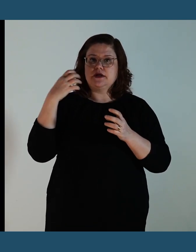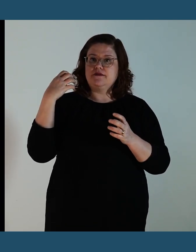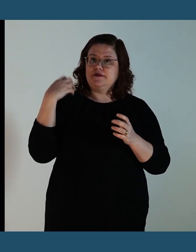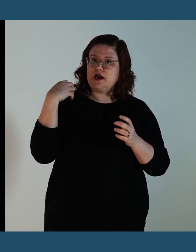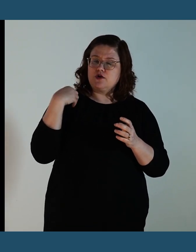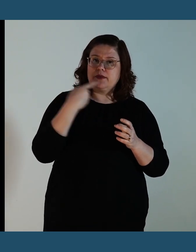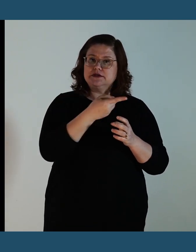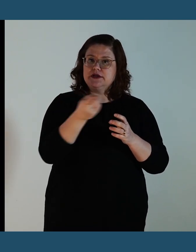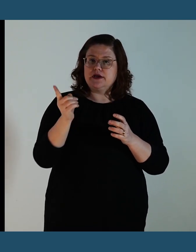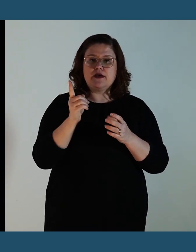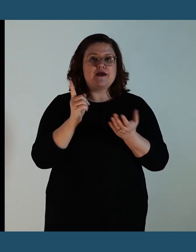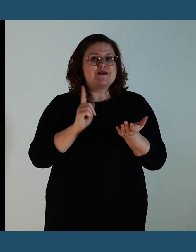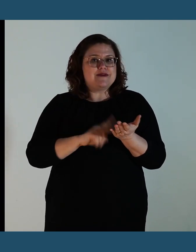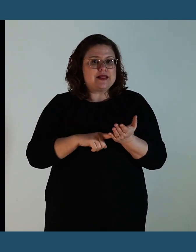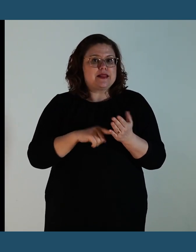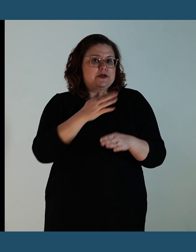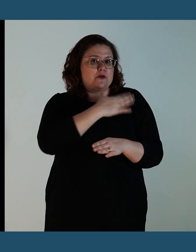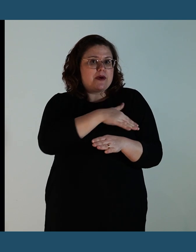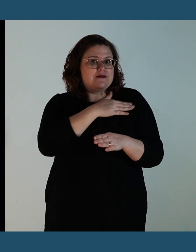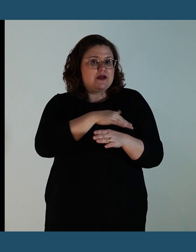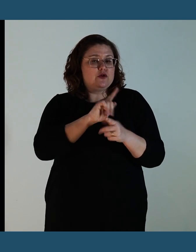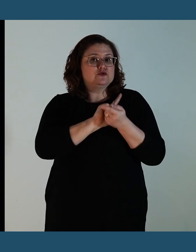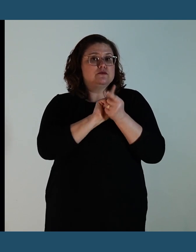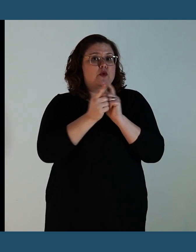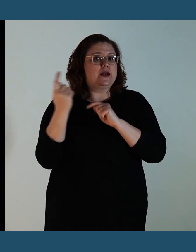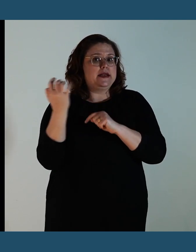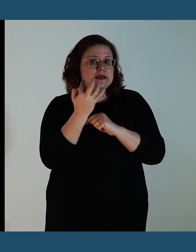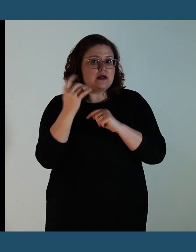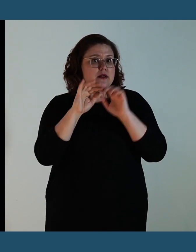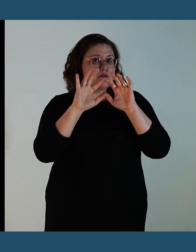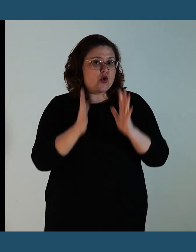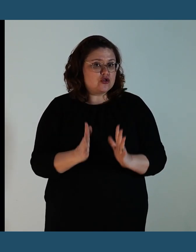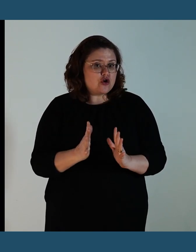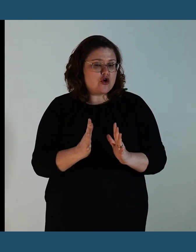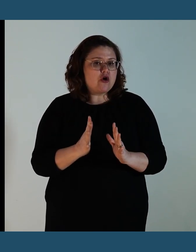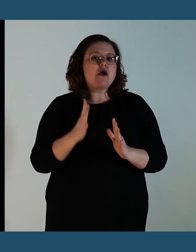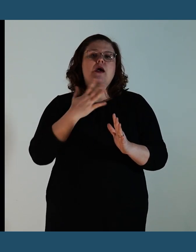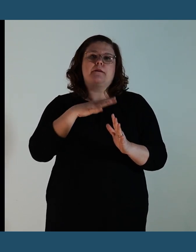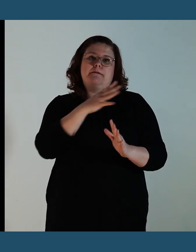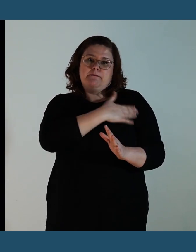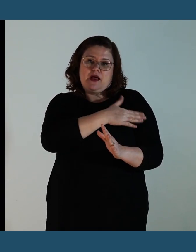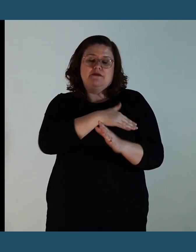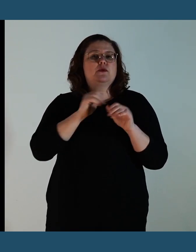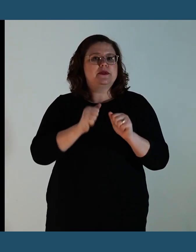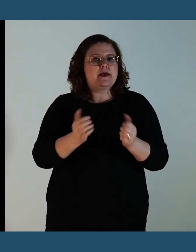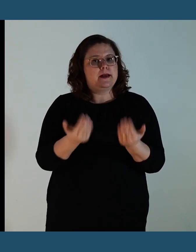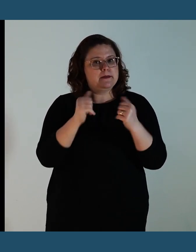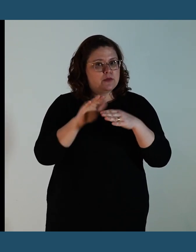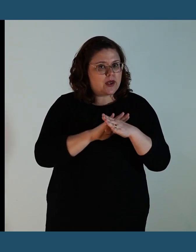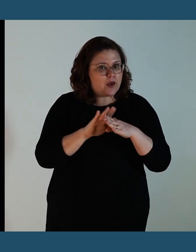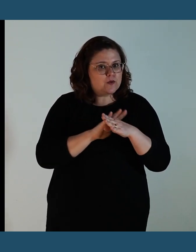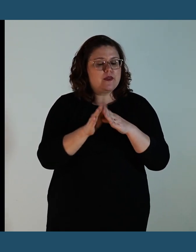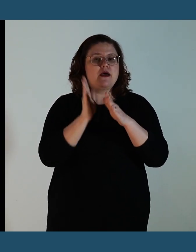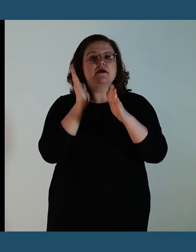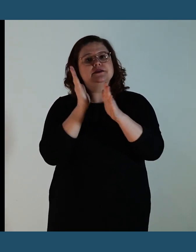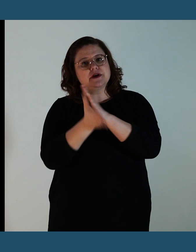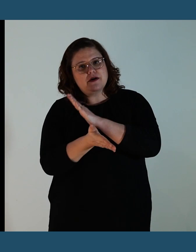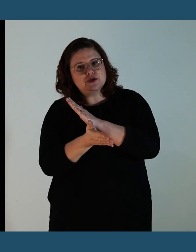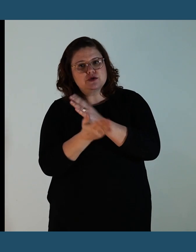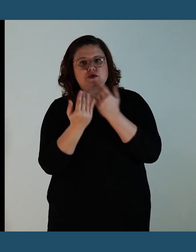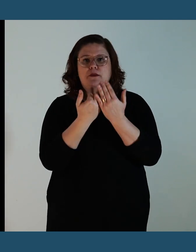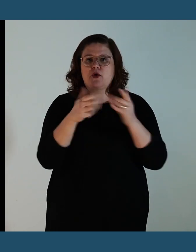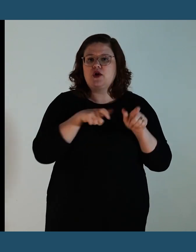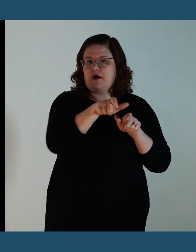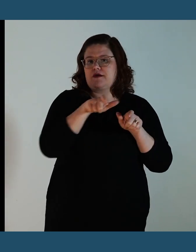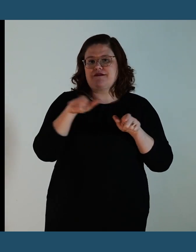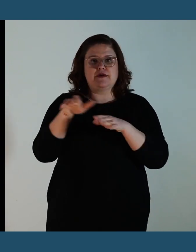ja välttämättömyyspalveluita digitalisoitaessa turvataan palveluiden helppokäyttöisyys, saavutettavuus ja